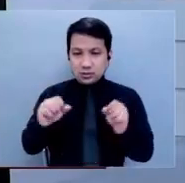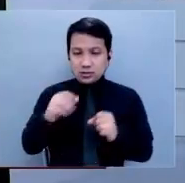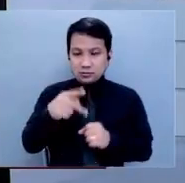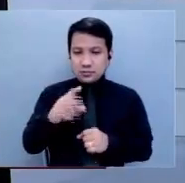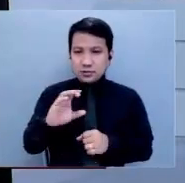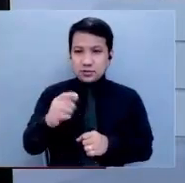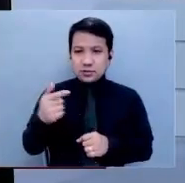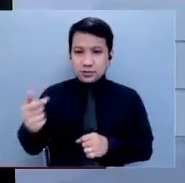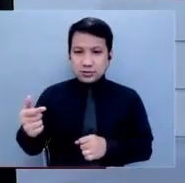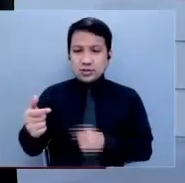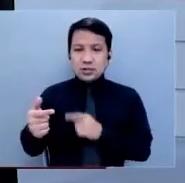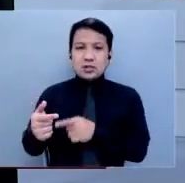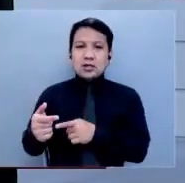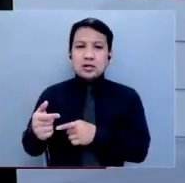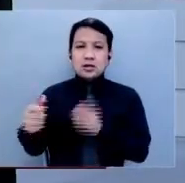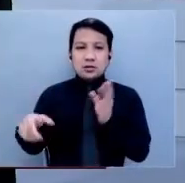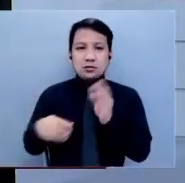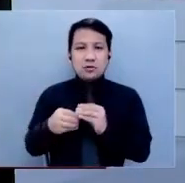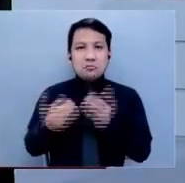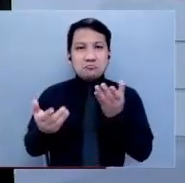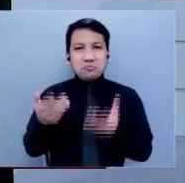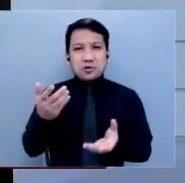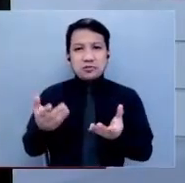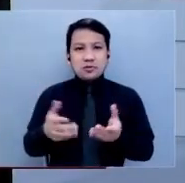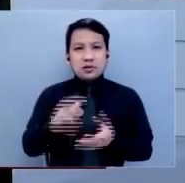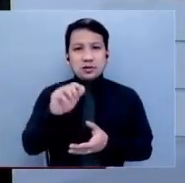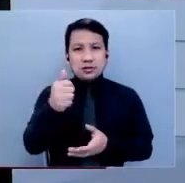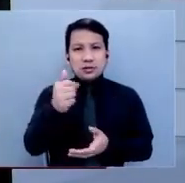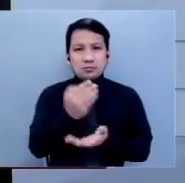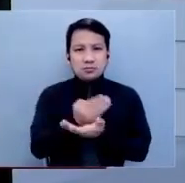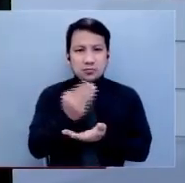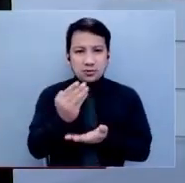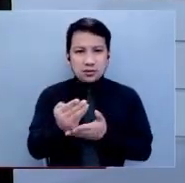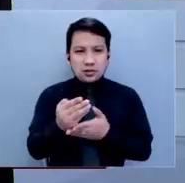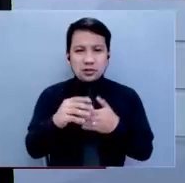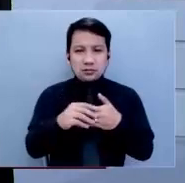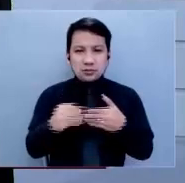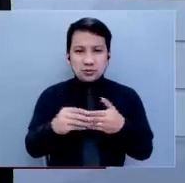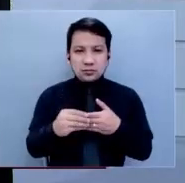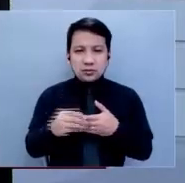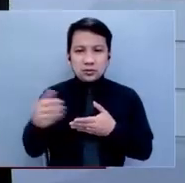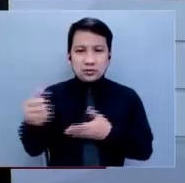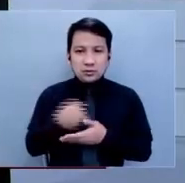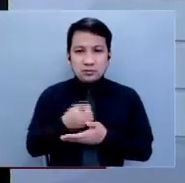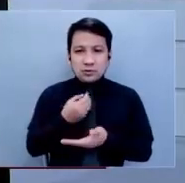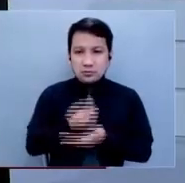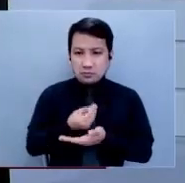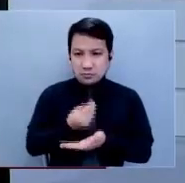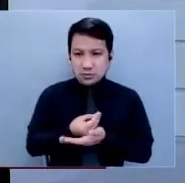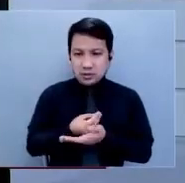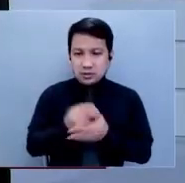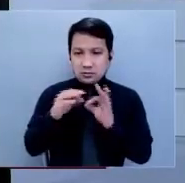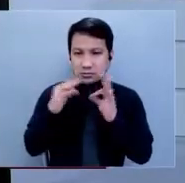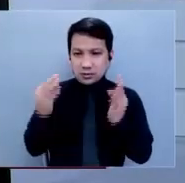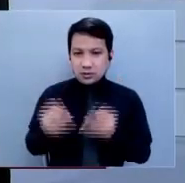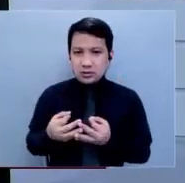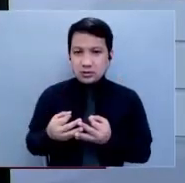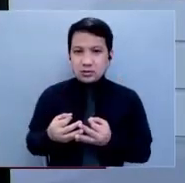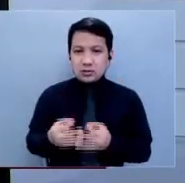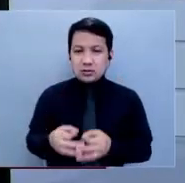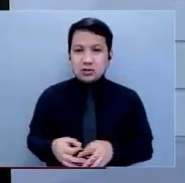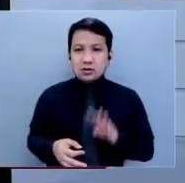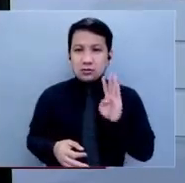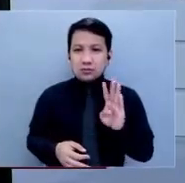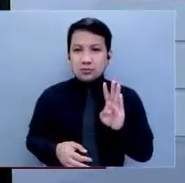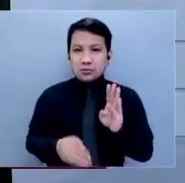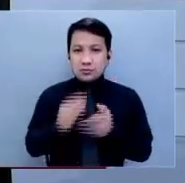yung PCGG, itatayang nasa $10 billion ang nakaw na yaman ng pamilya. Katunayan, nasa $4 billion pa